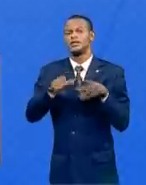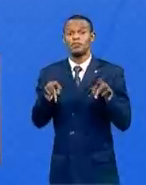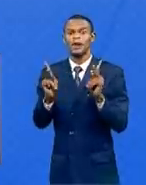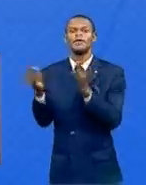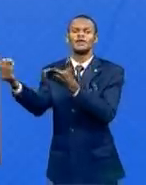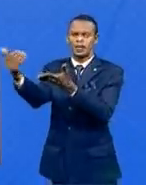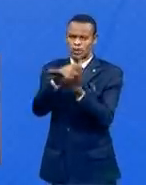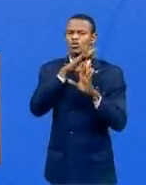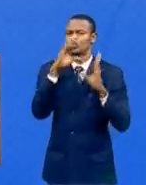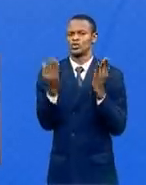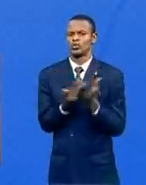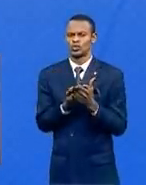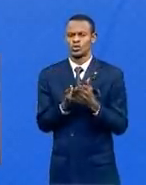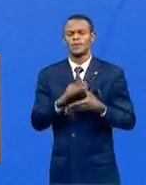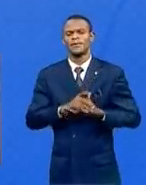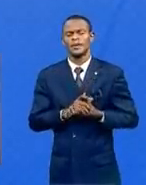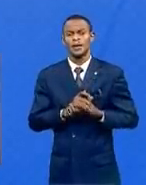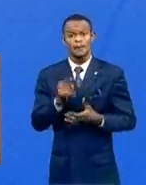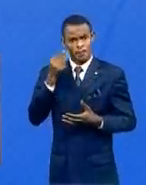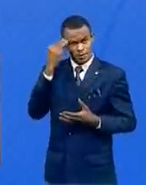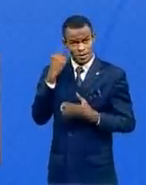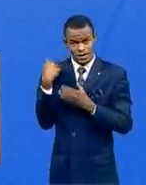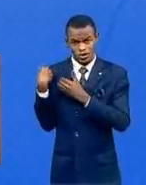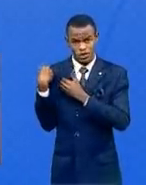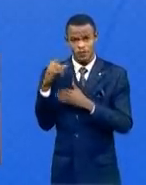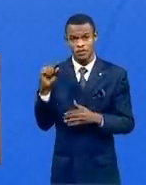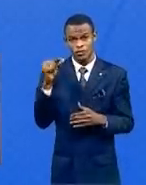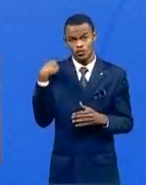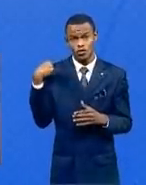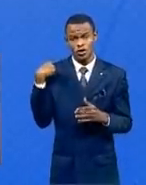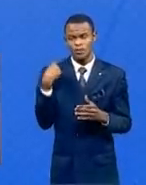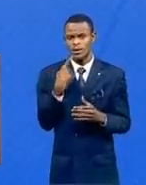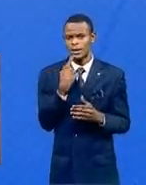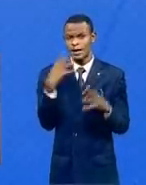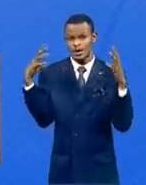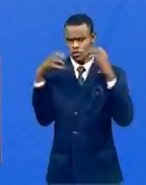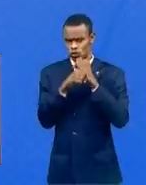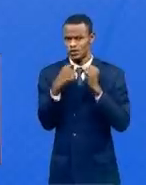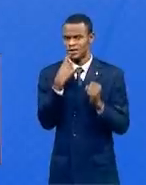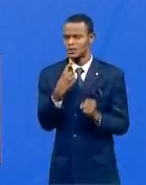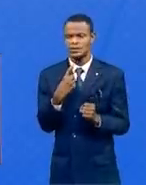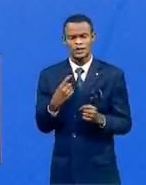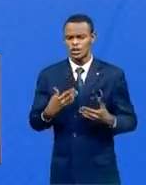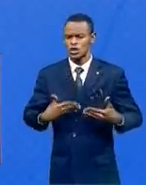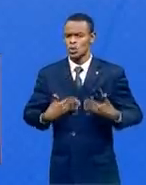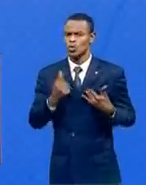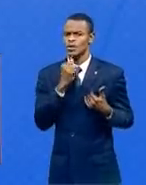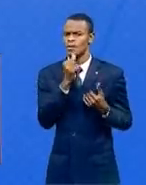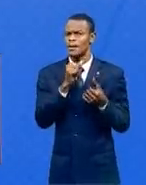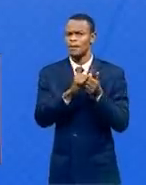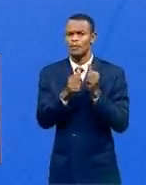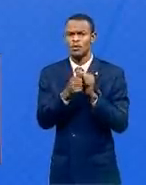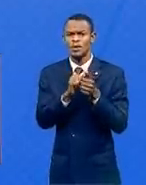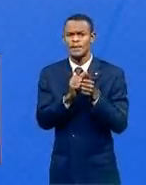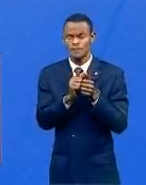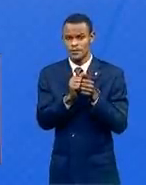Premier ministre chef du gouvernement a conclu son intervention en condamnant fermement l'attaque sur le convoi qui